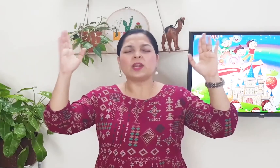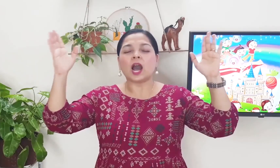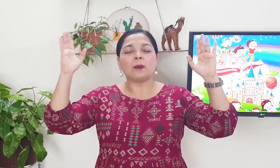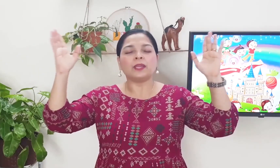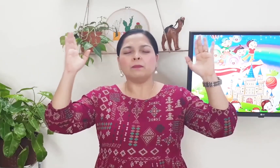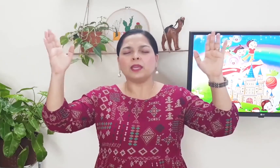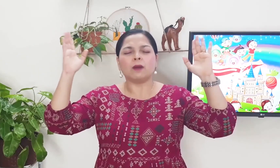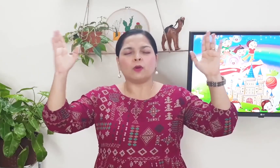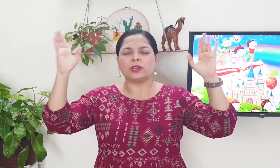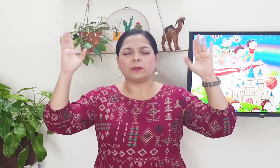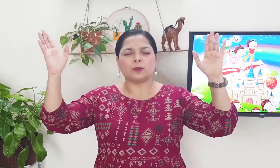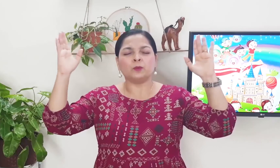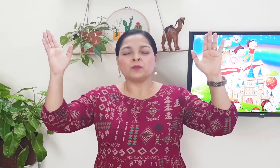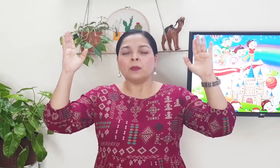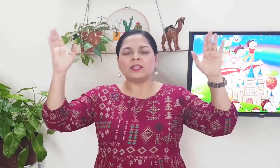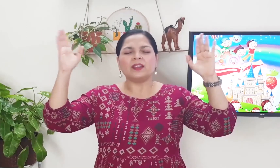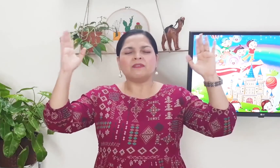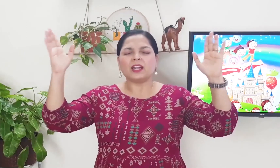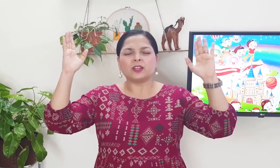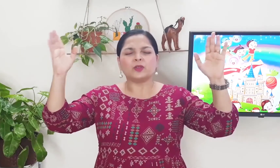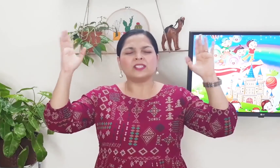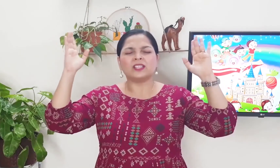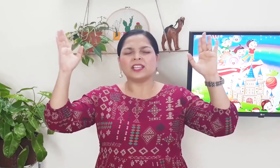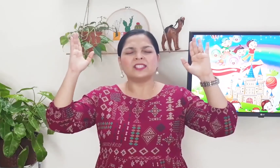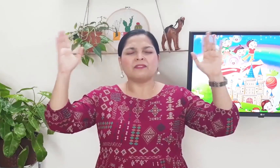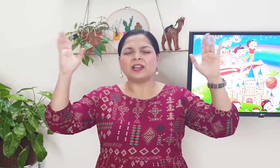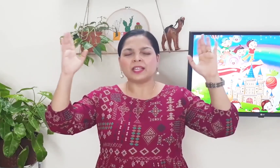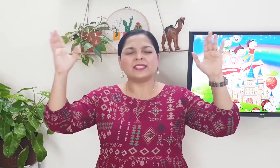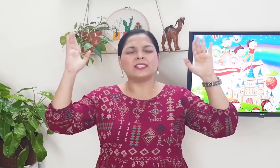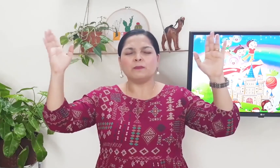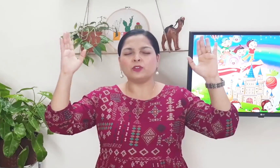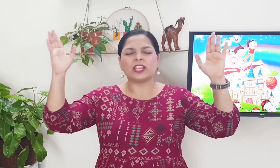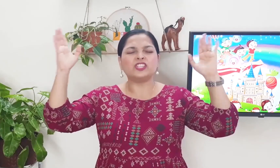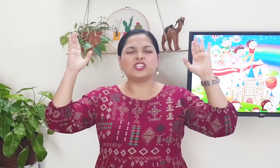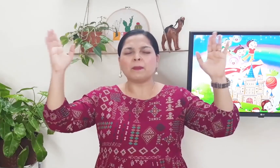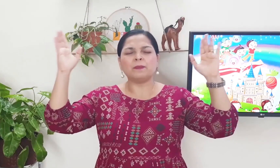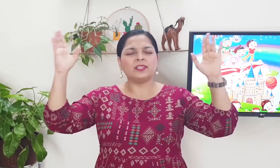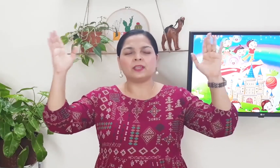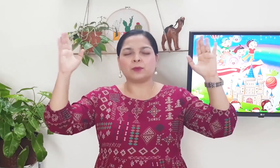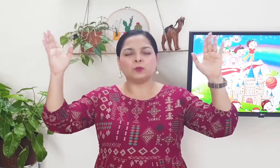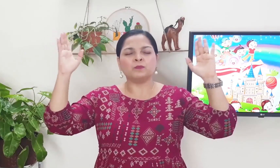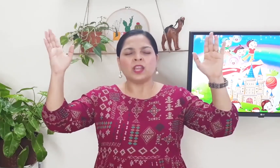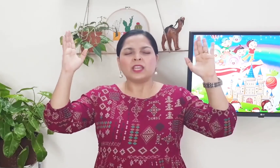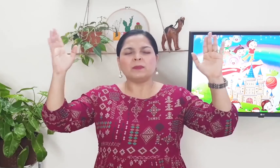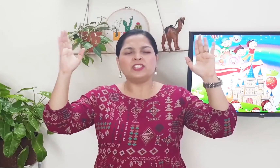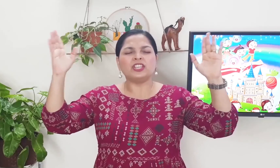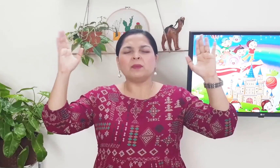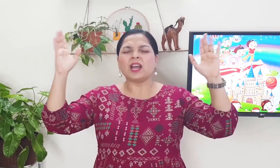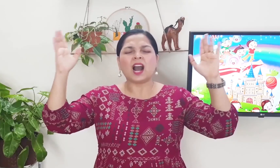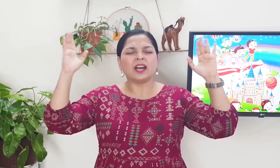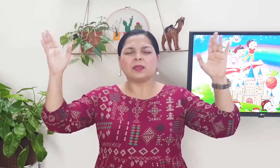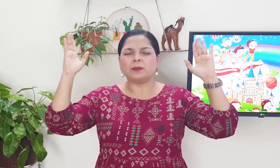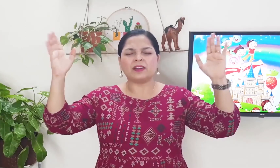जीवन के द्वारा आपकी महिमा हो रही है प्रभु। मैं धन्यवाद करती हूँ, ये सफल है, ये समृद्ध है, ये चैंपियंस है प्रभु। ये अपने